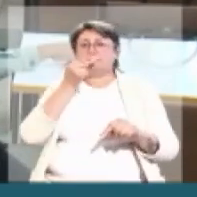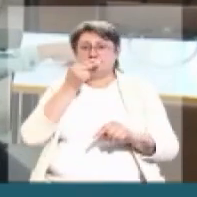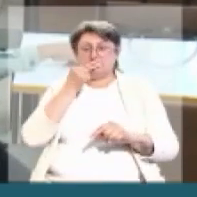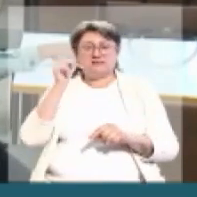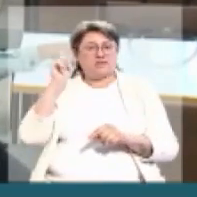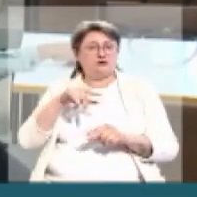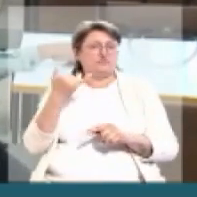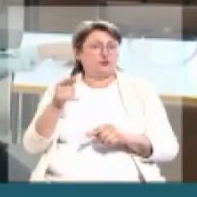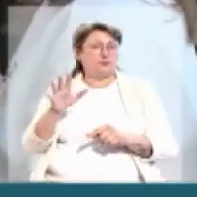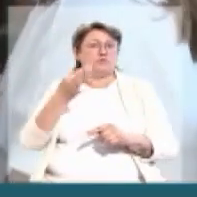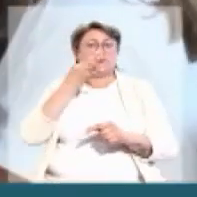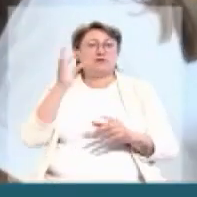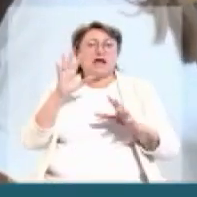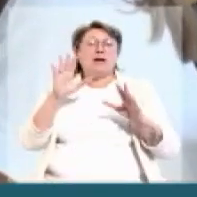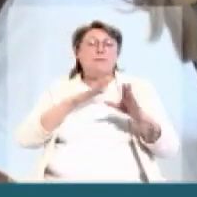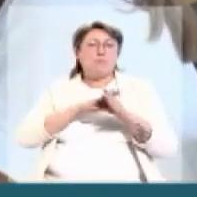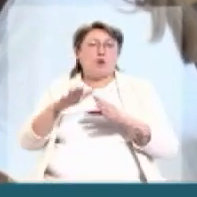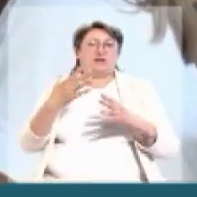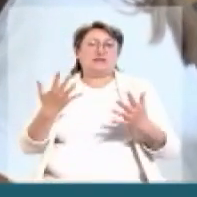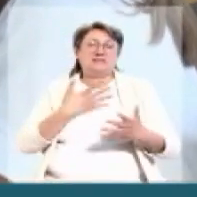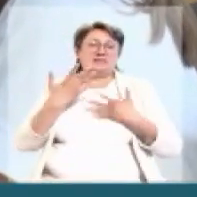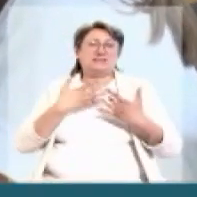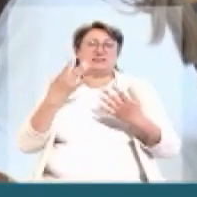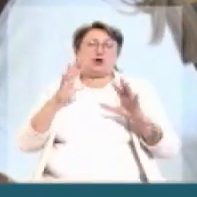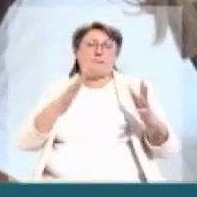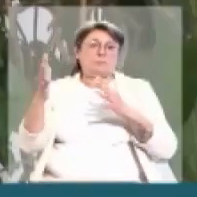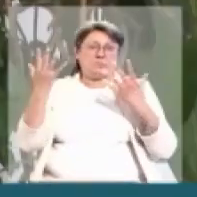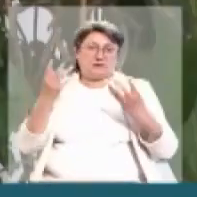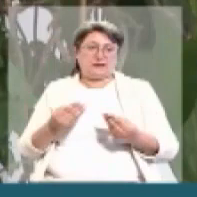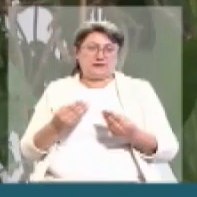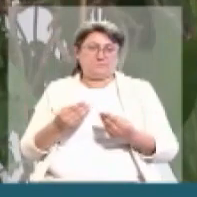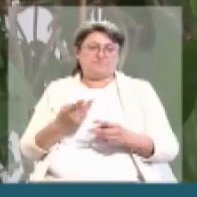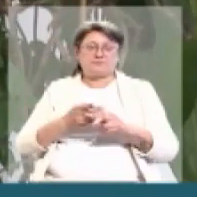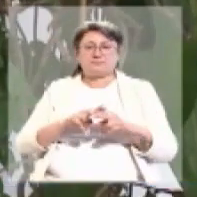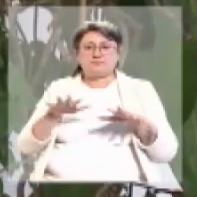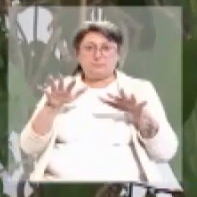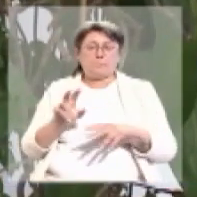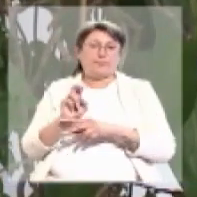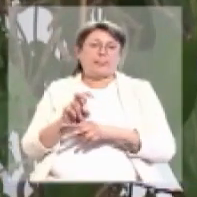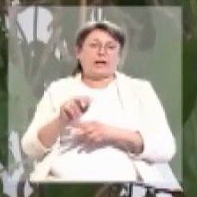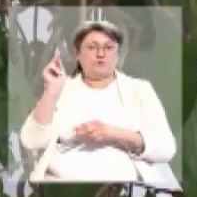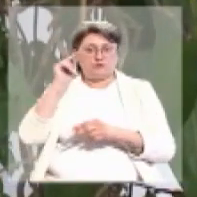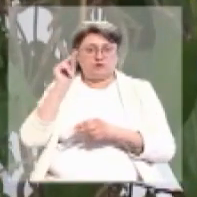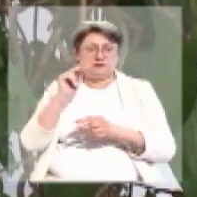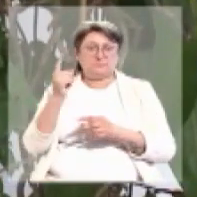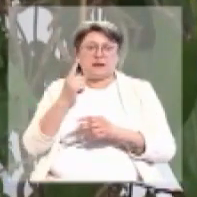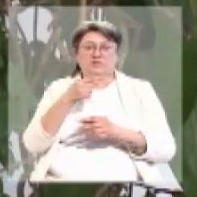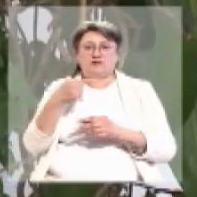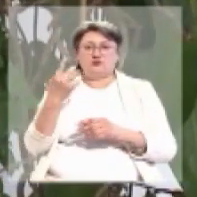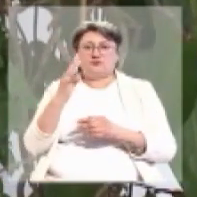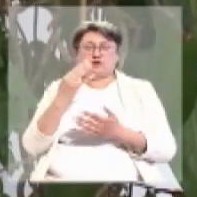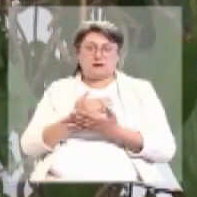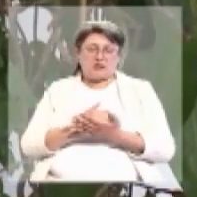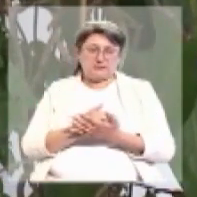знают, что сегодня их ждет насыщенный и полный увлекательными событиями день. Данную площадку посещают учащиеся с 1 по